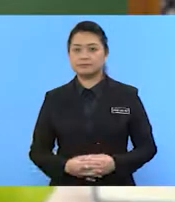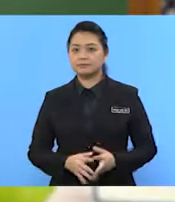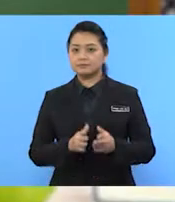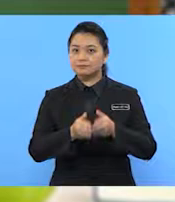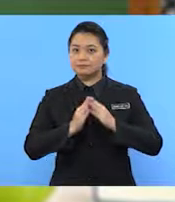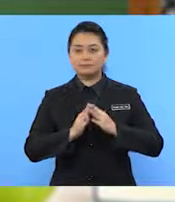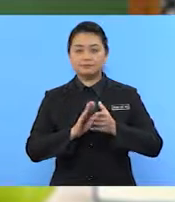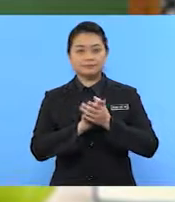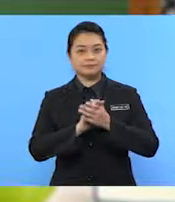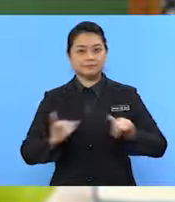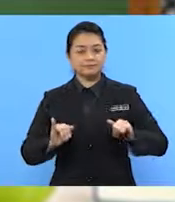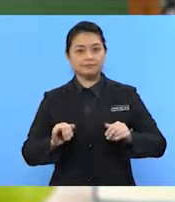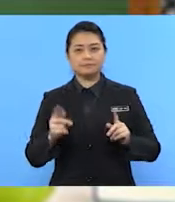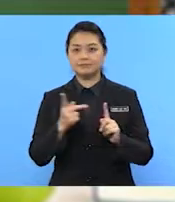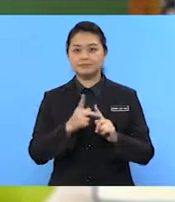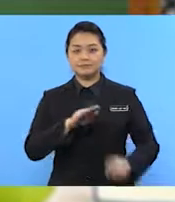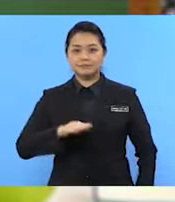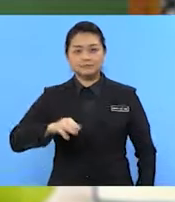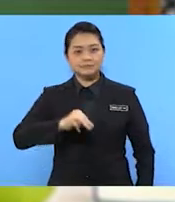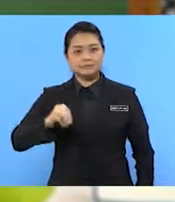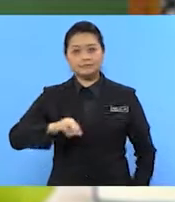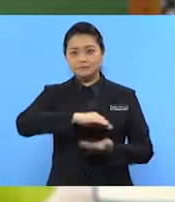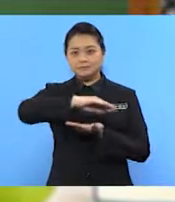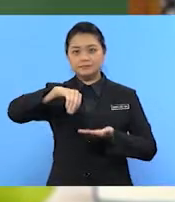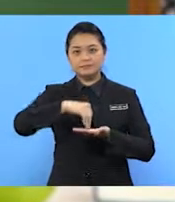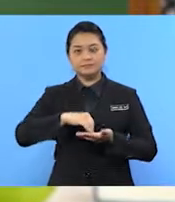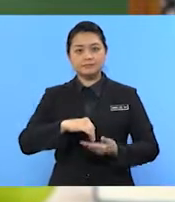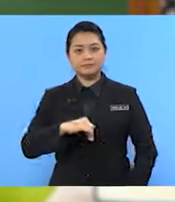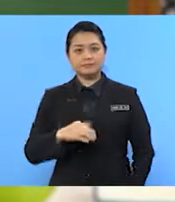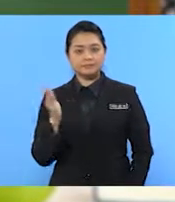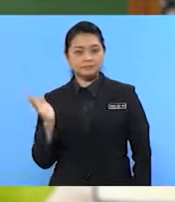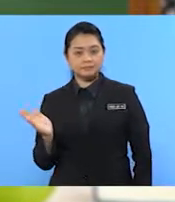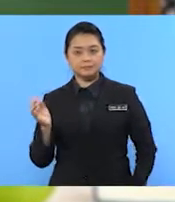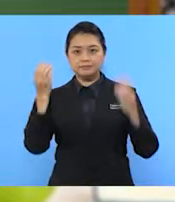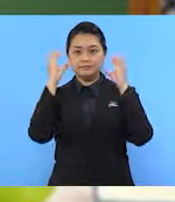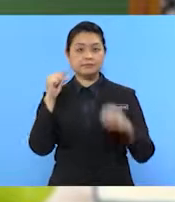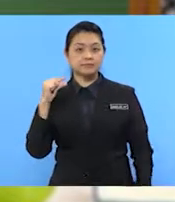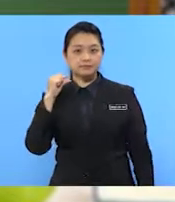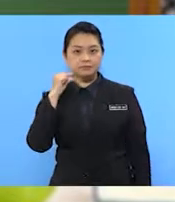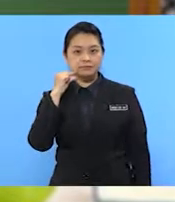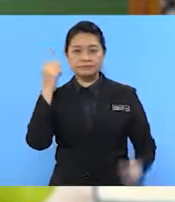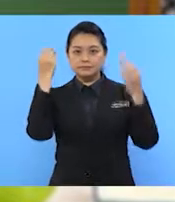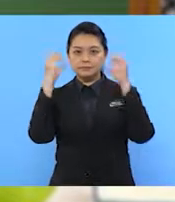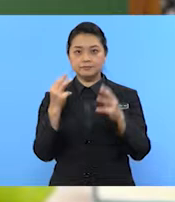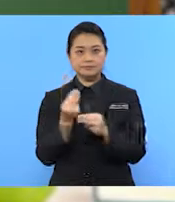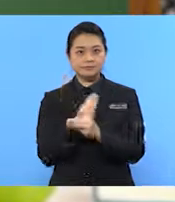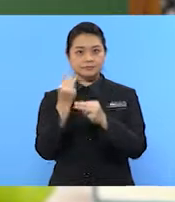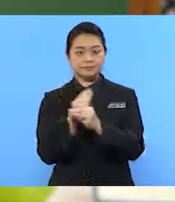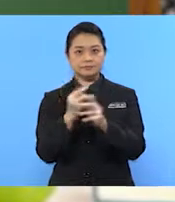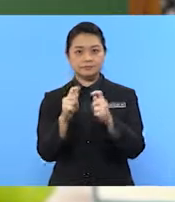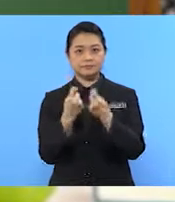Salam sejahtera kepada anak-anak murid sekalian. Saya Cikgu Gan, Cikgu Matematik tingkatan